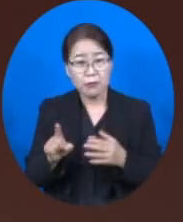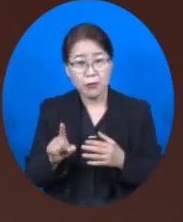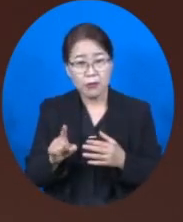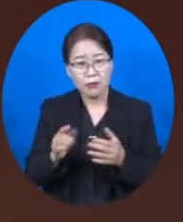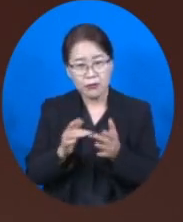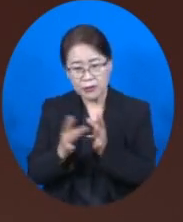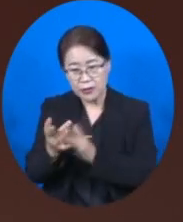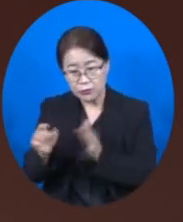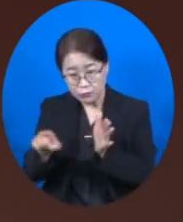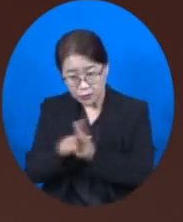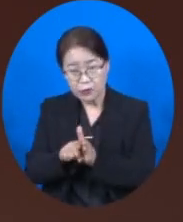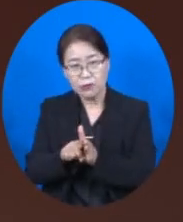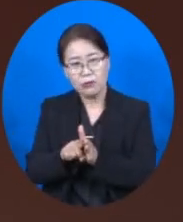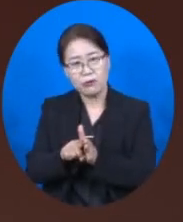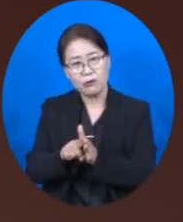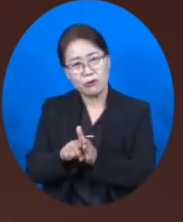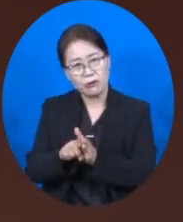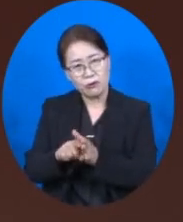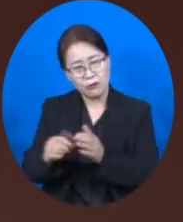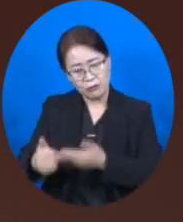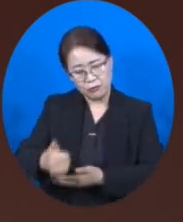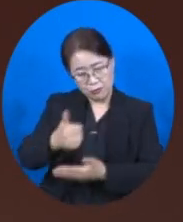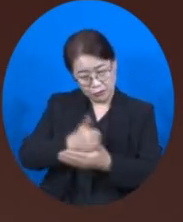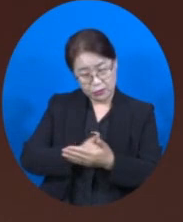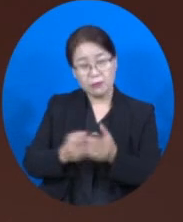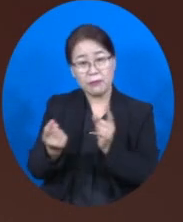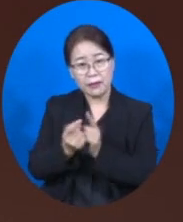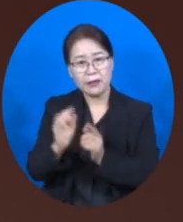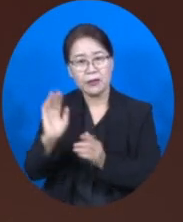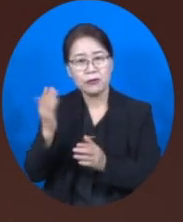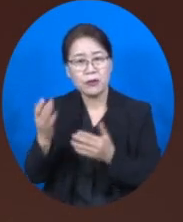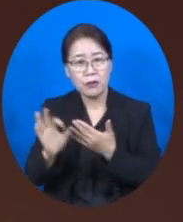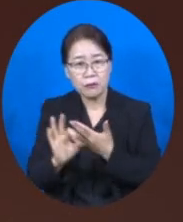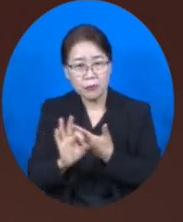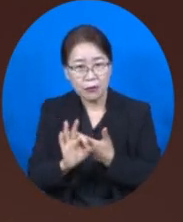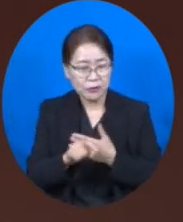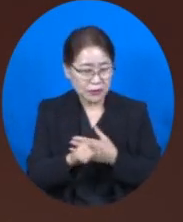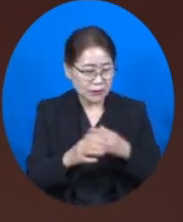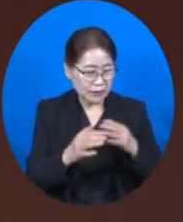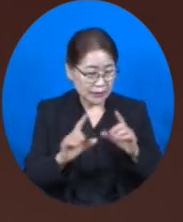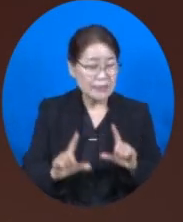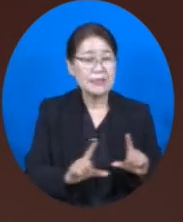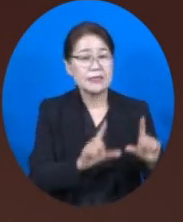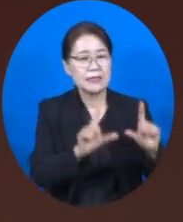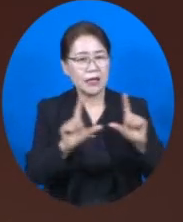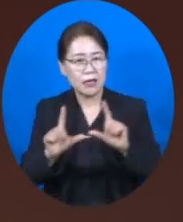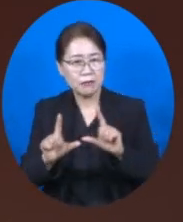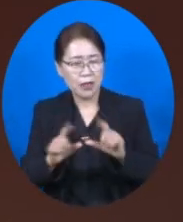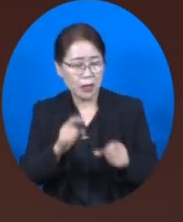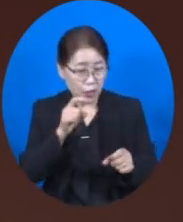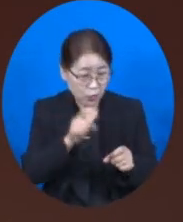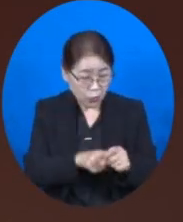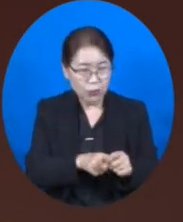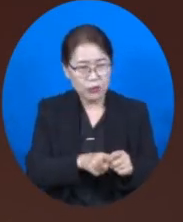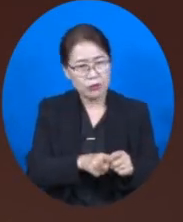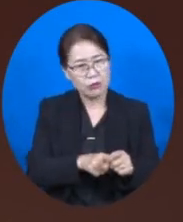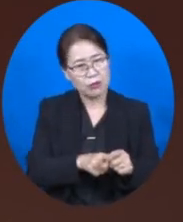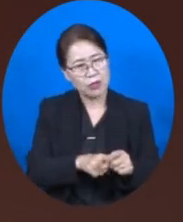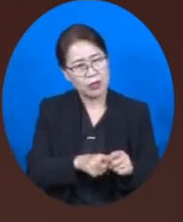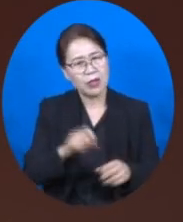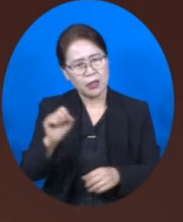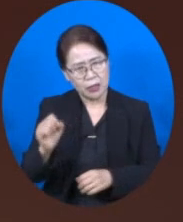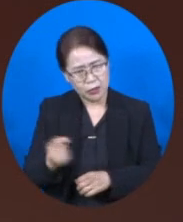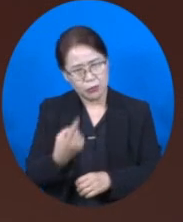예수를 믿고 예수를 영접하고 만나면 그 삶의 목적과 이유가